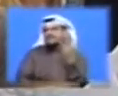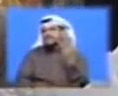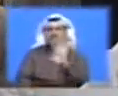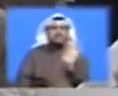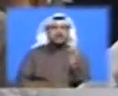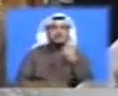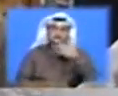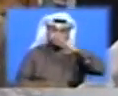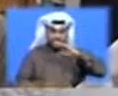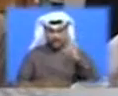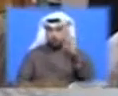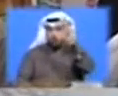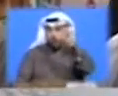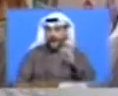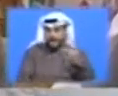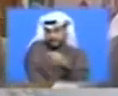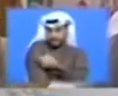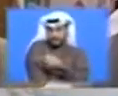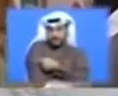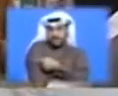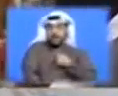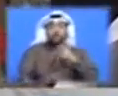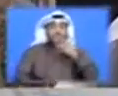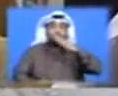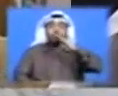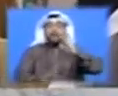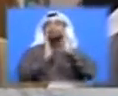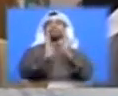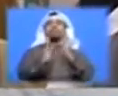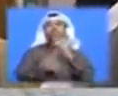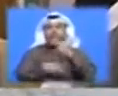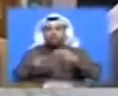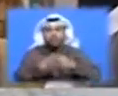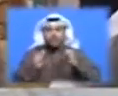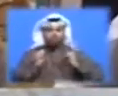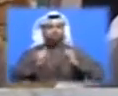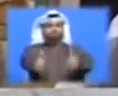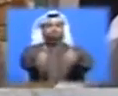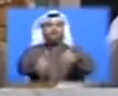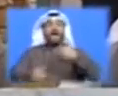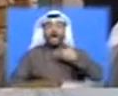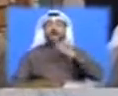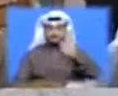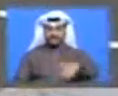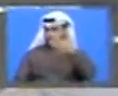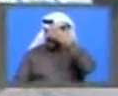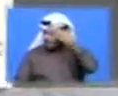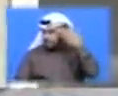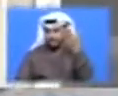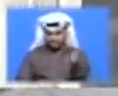العالمية تشيد بالامور الاحترازية والوقائية واستعداد دولة الكويت للقيام بمثل الحالات، احنا كان لنا خبرات سابقة في التعامل في مثل